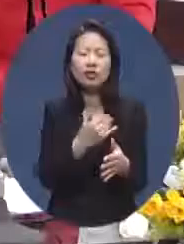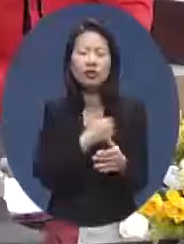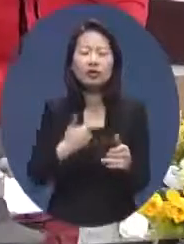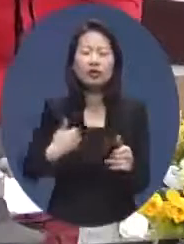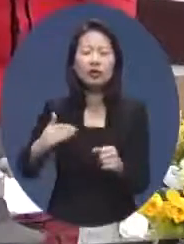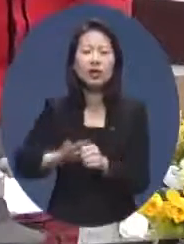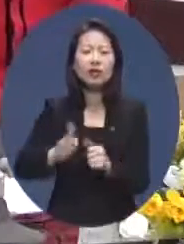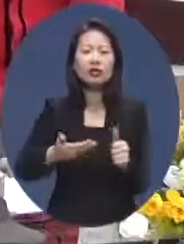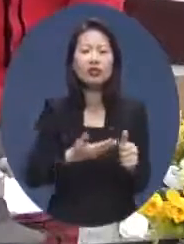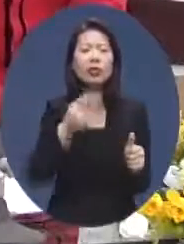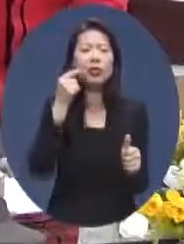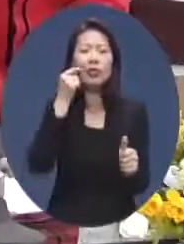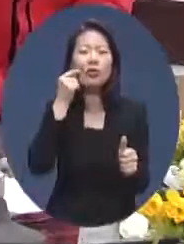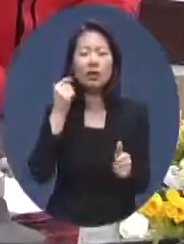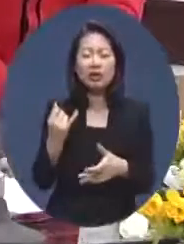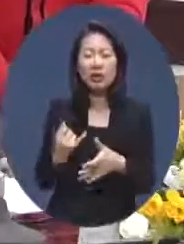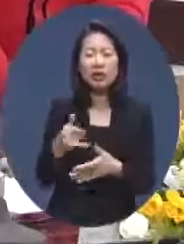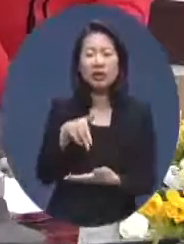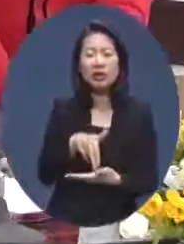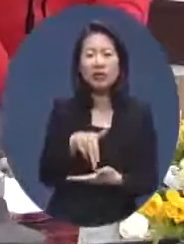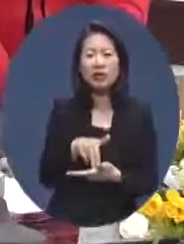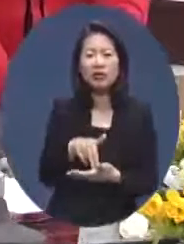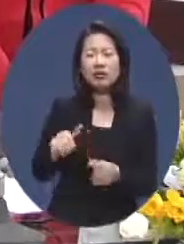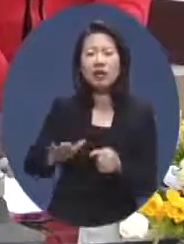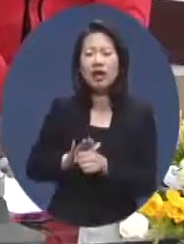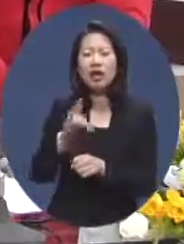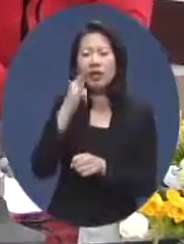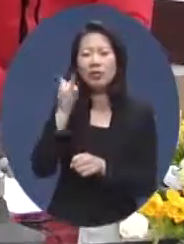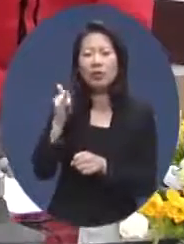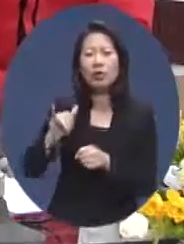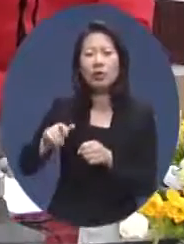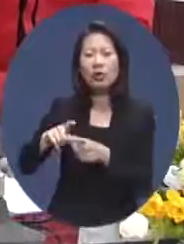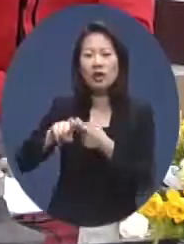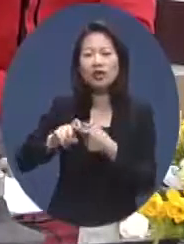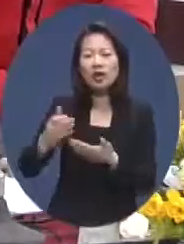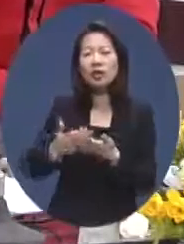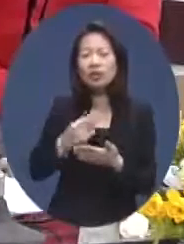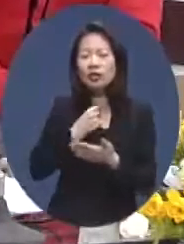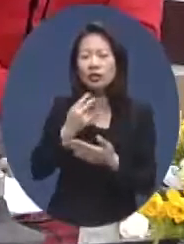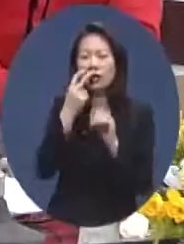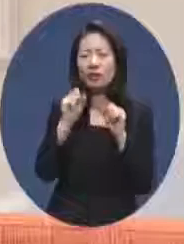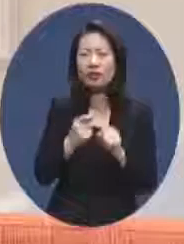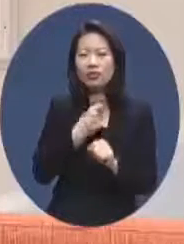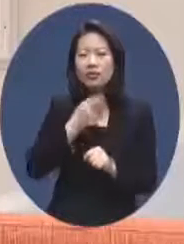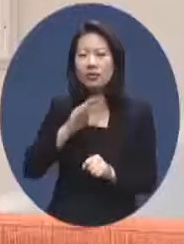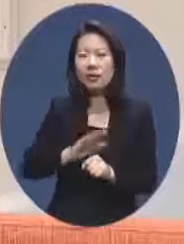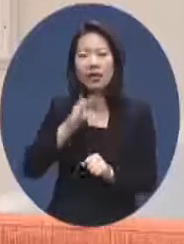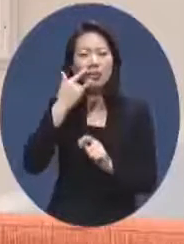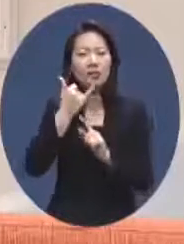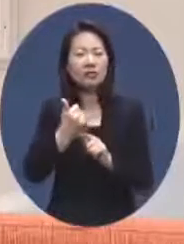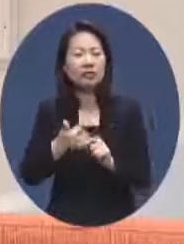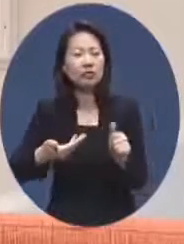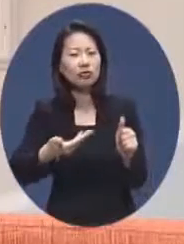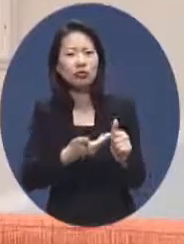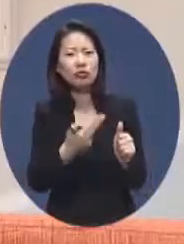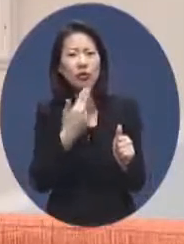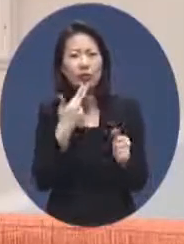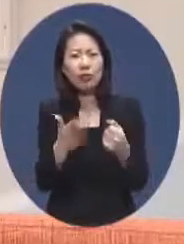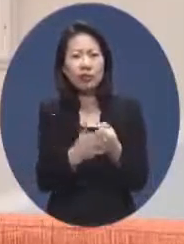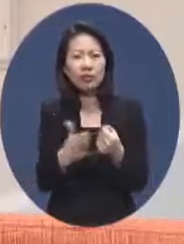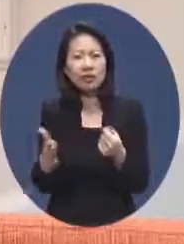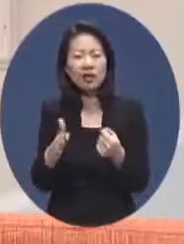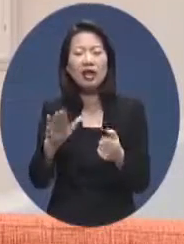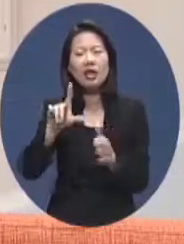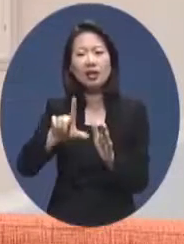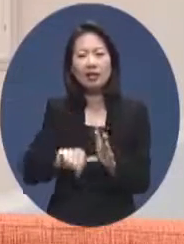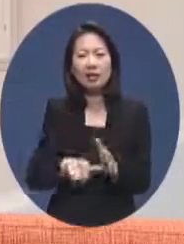아이는 사랑과 관심을 받고 싶고 또 자기는 생존하고 싶고. 그렇죠. 근데 이제 부모는 그걸 안 주고 있거든요. 그 사실은